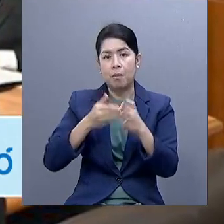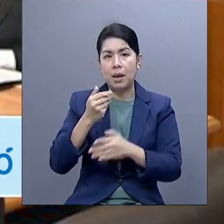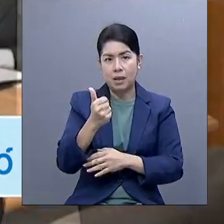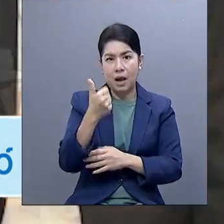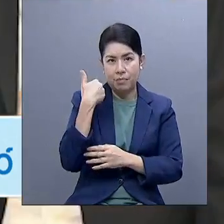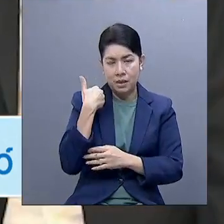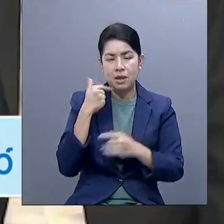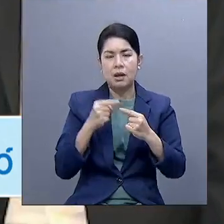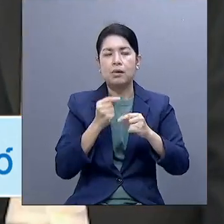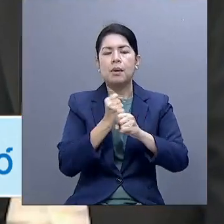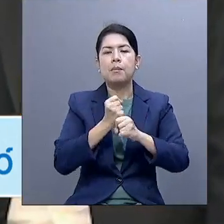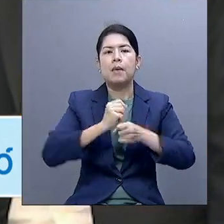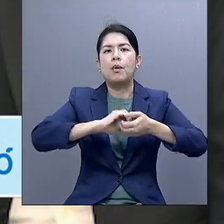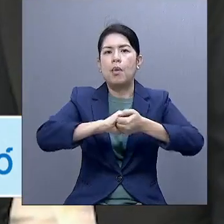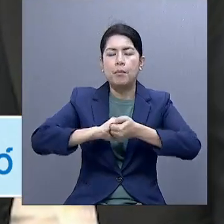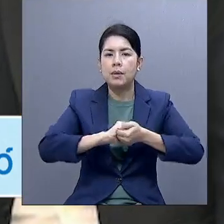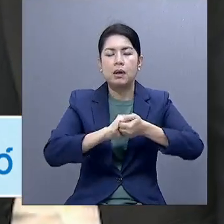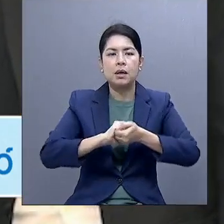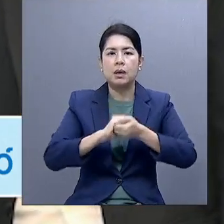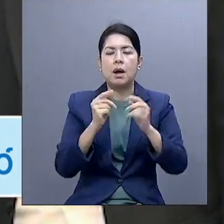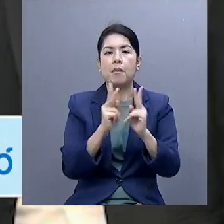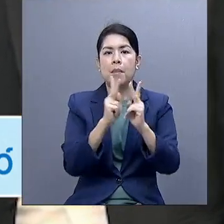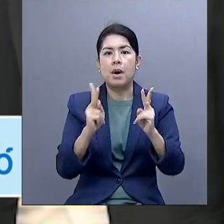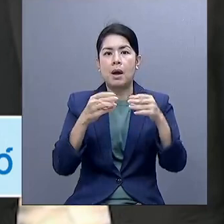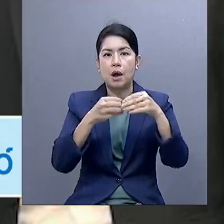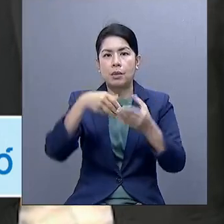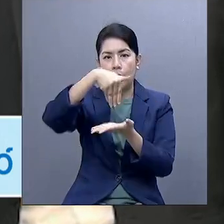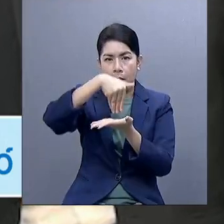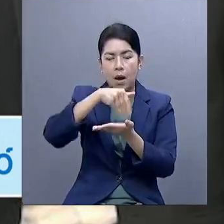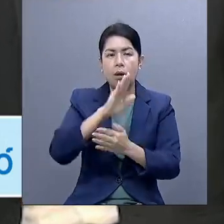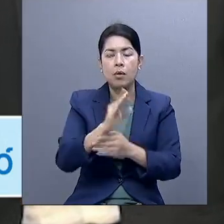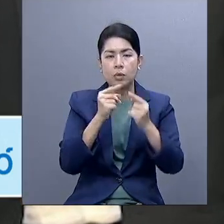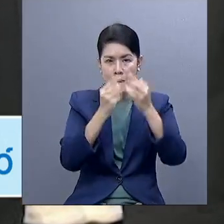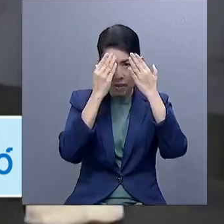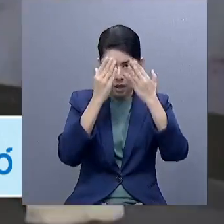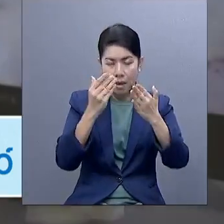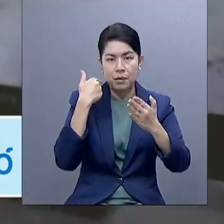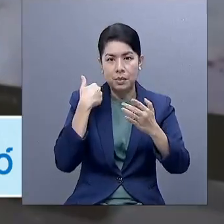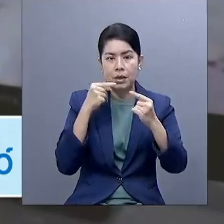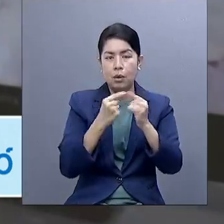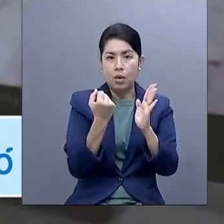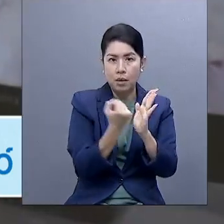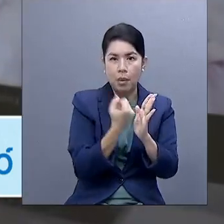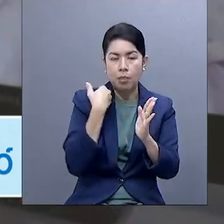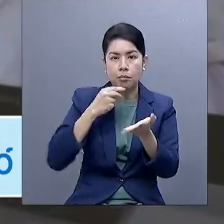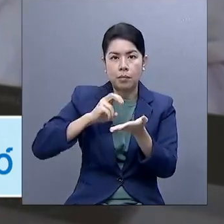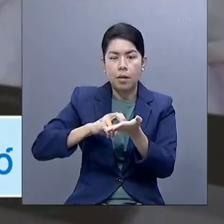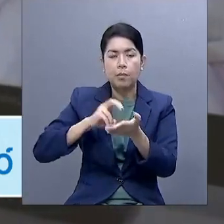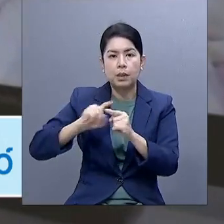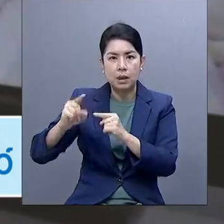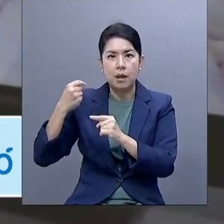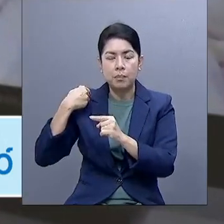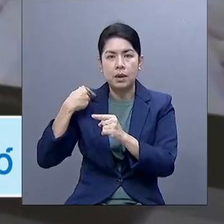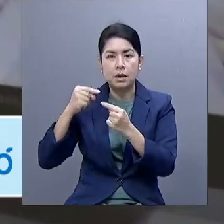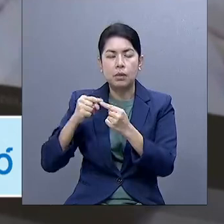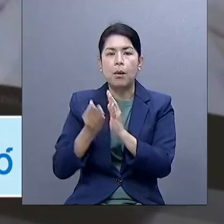ลางอิสลามแห่งประเทศไทยครับซึ่งก็เป็นหน่วยงานหลักที่มีบทบาทหน้าที่ในการรับรองฮาลาลของไทยผ่านการจัดทำ MOU